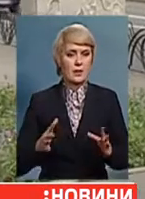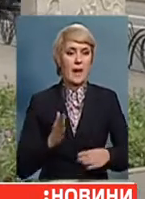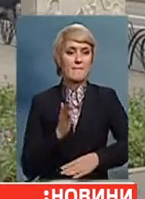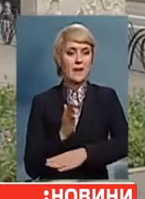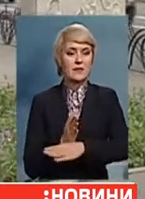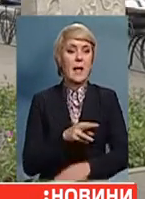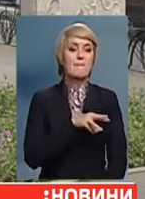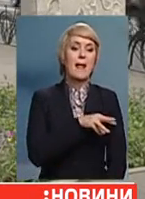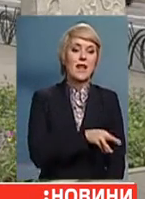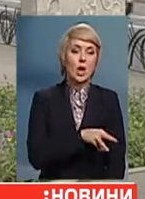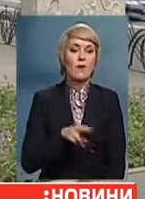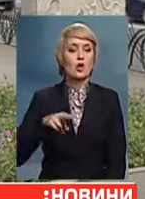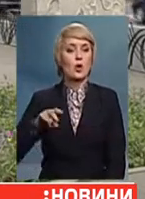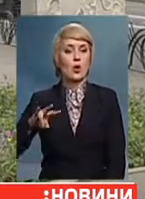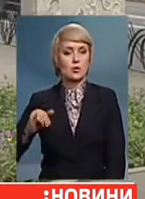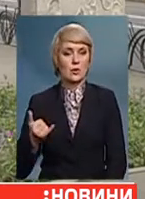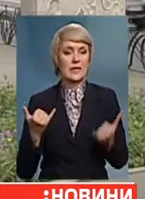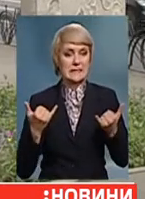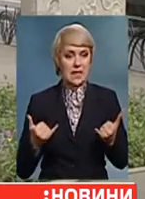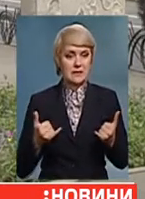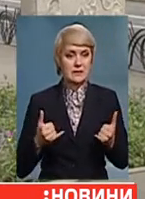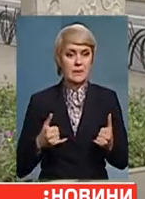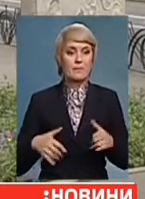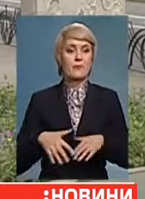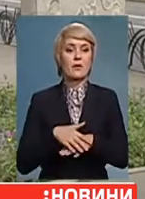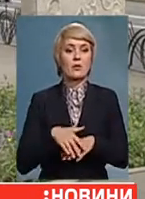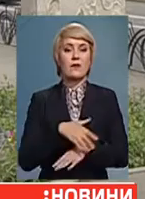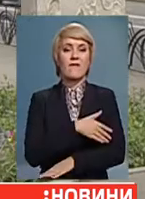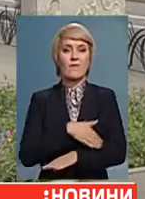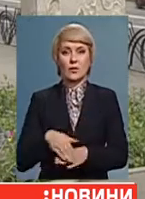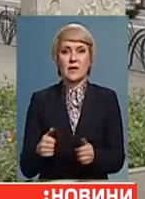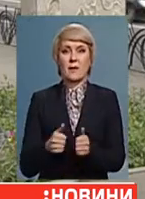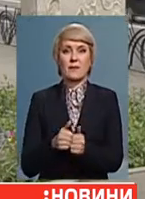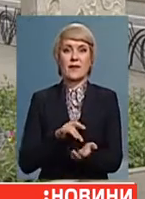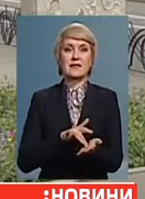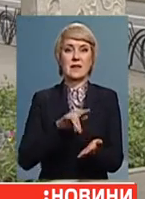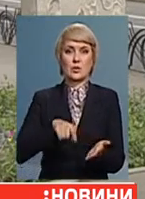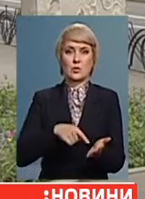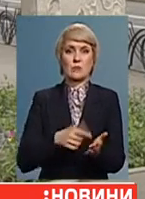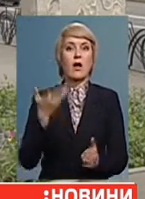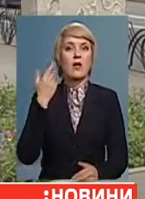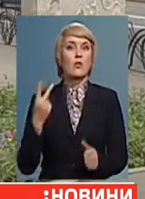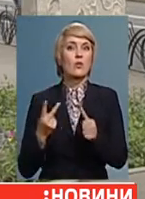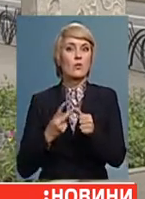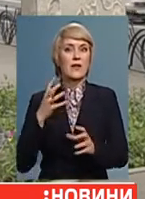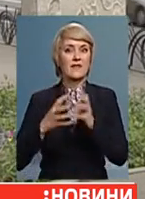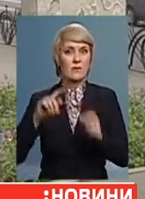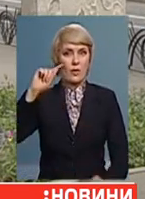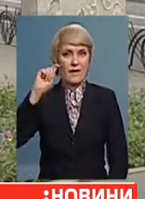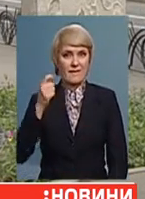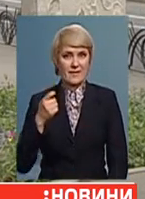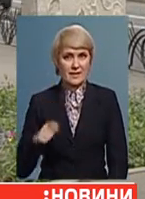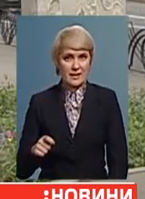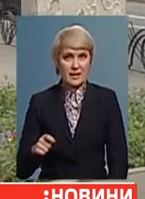Перехрестя Мельникова та Дорогожицької. Зараз людна вулиця неподалік центру столиці. Під час Другої світової війни – околиця